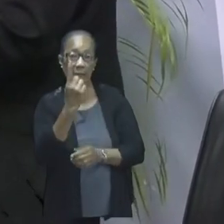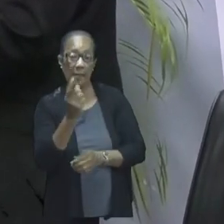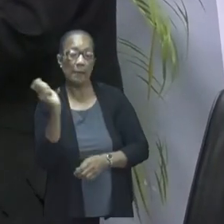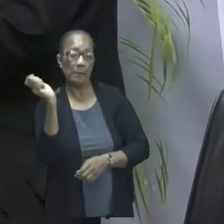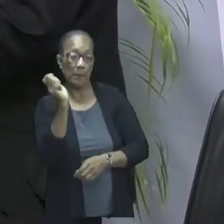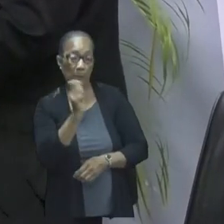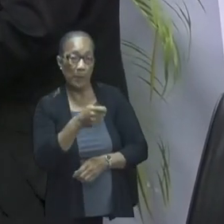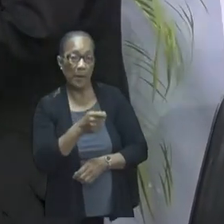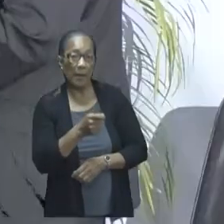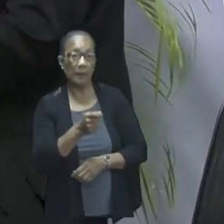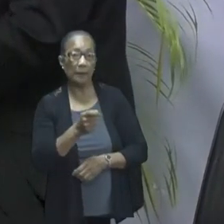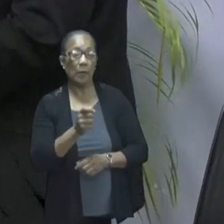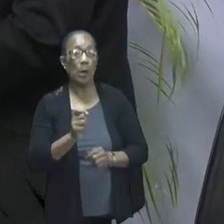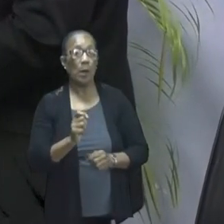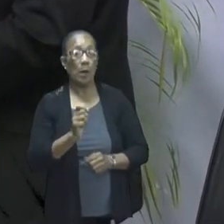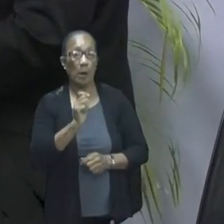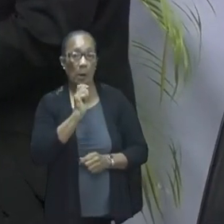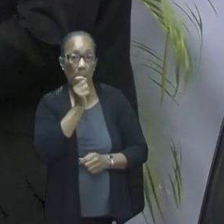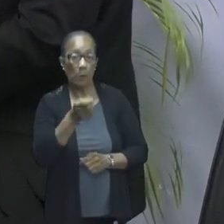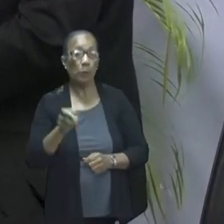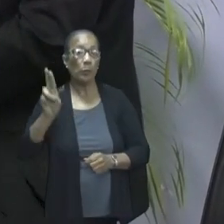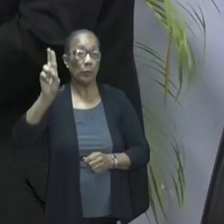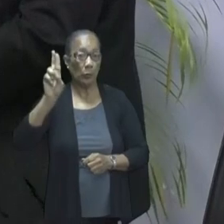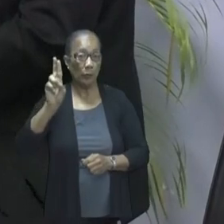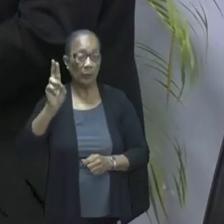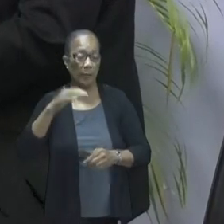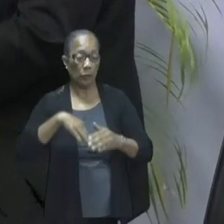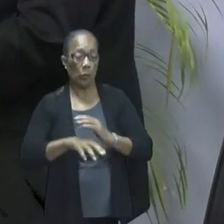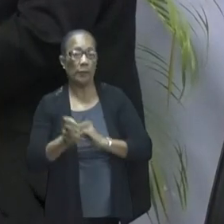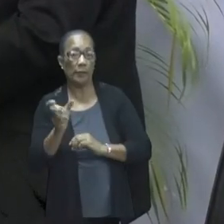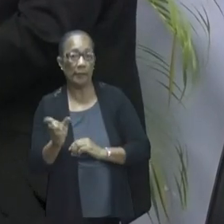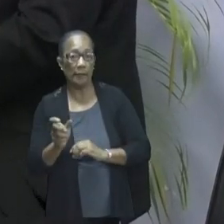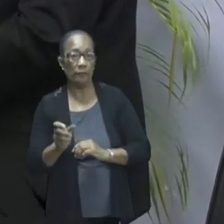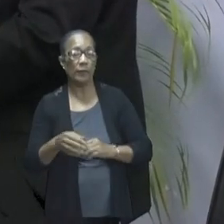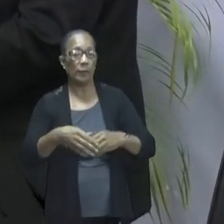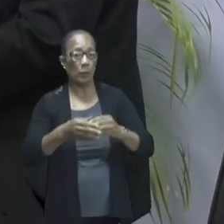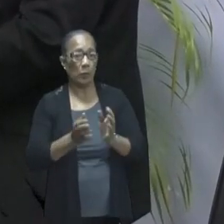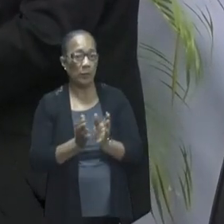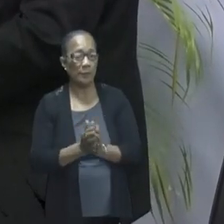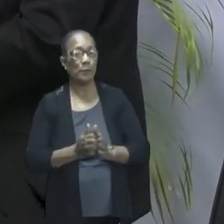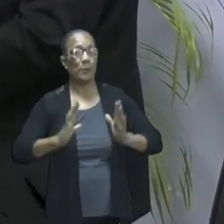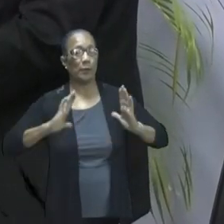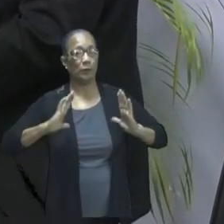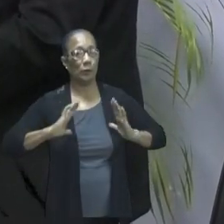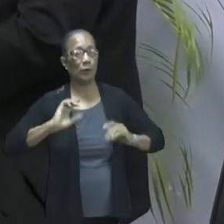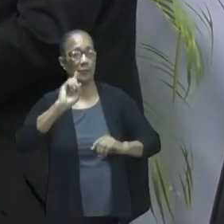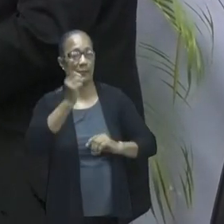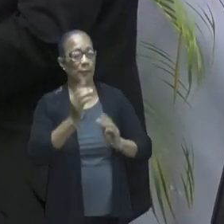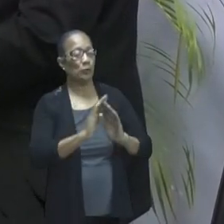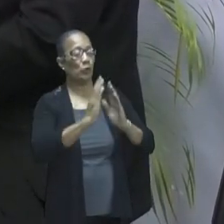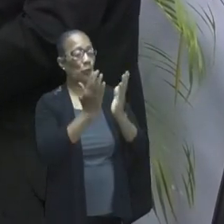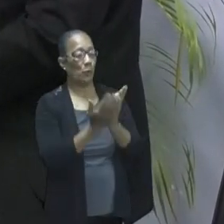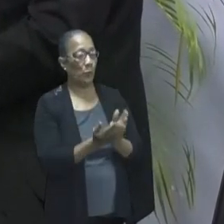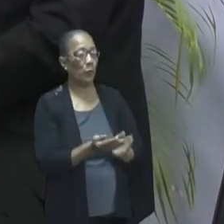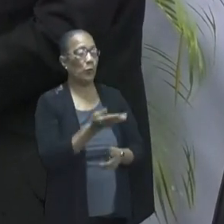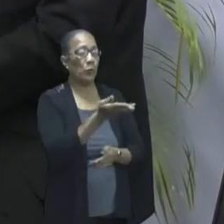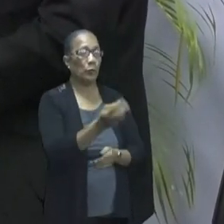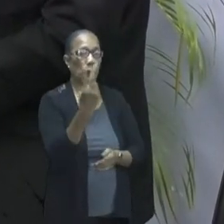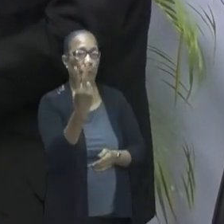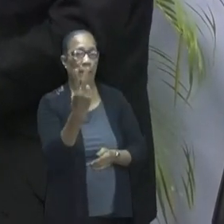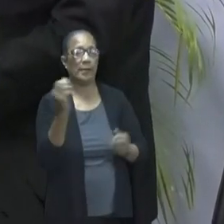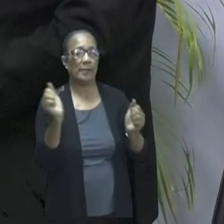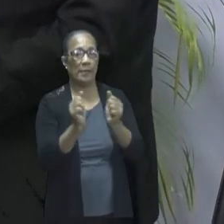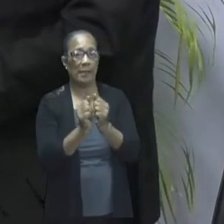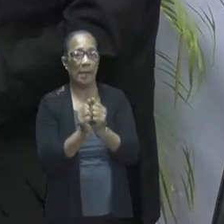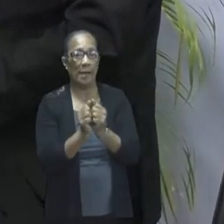om is de cellen en als onderdeel van die commissie overhandig ik u met trots het eerste exemplaar van het boek werd 2 jaar regering santokhi